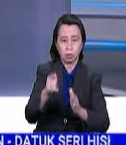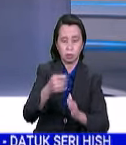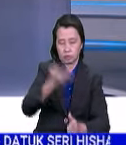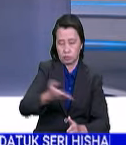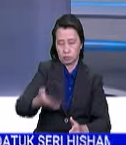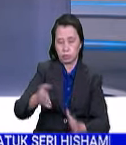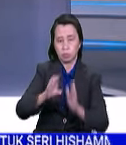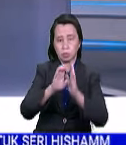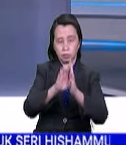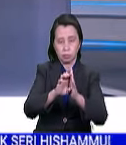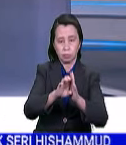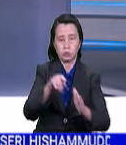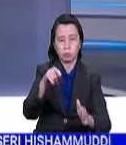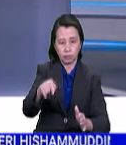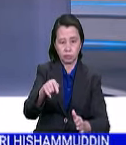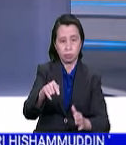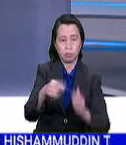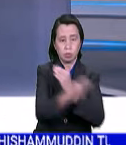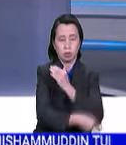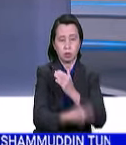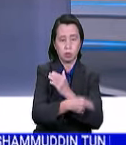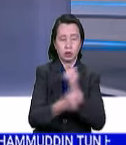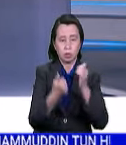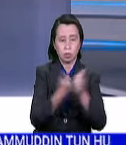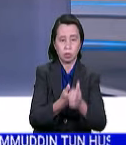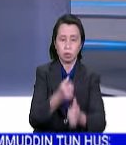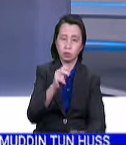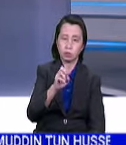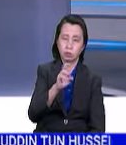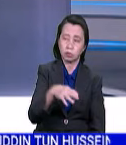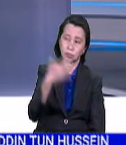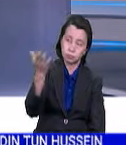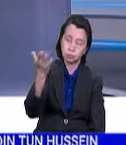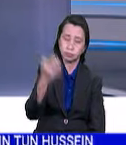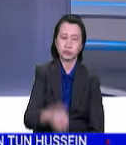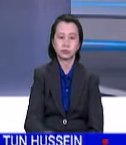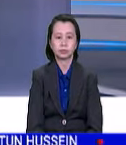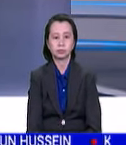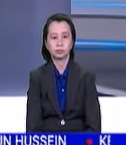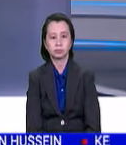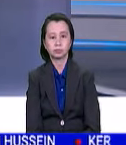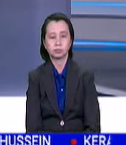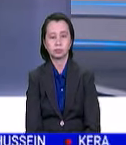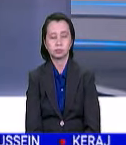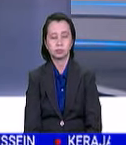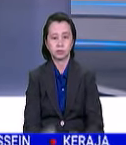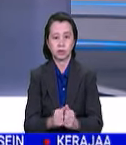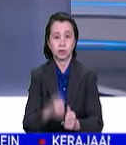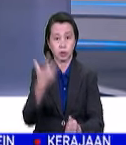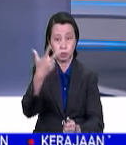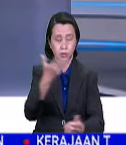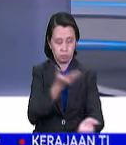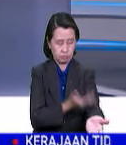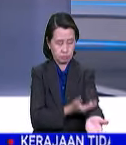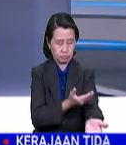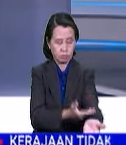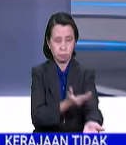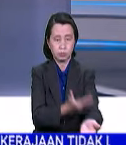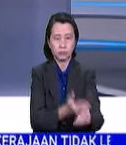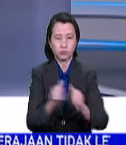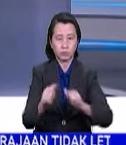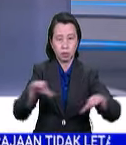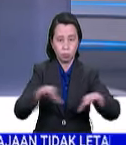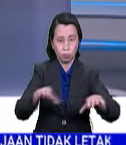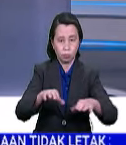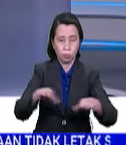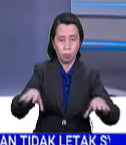produk simbolik negeri itu. Ikuti perincian Nur Syahana Kamarudin yang bersama dengan tiga generasi yang aktif